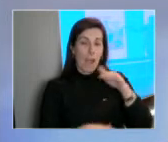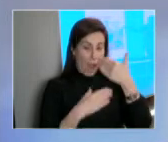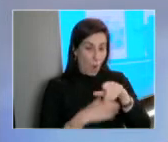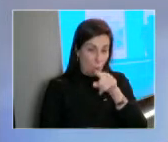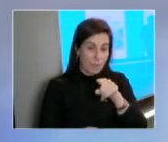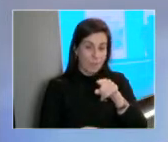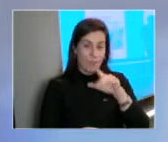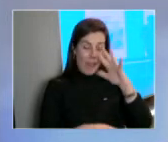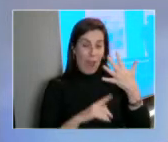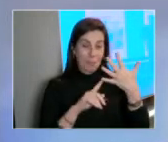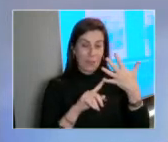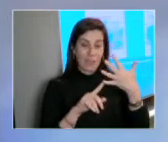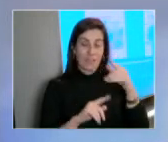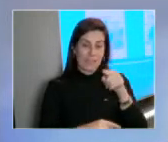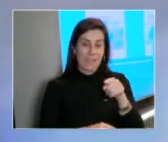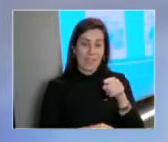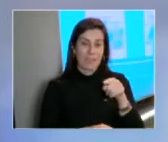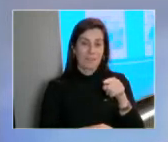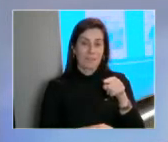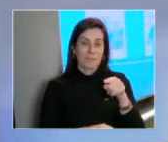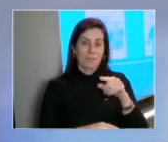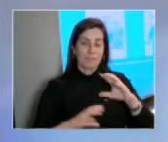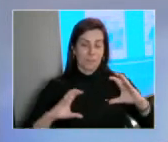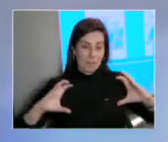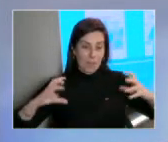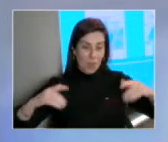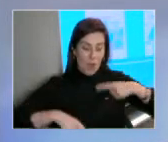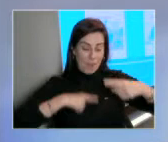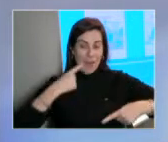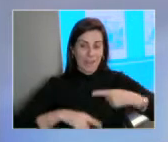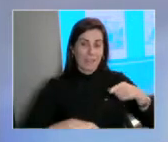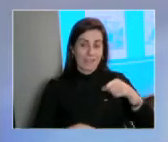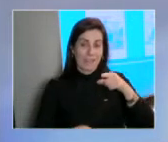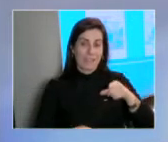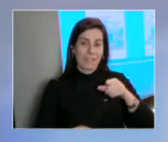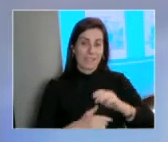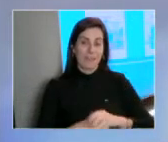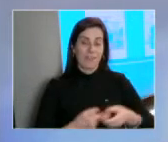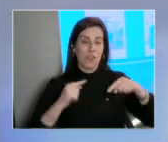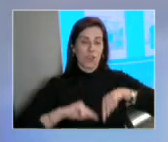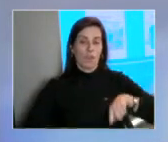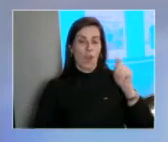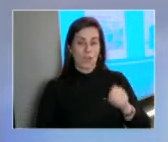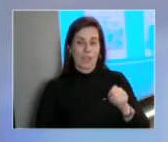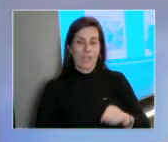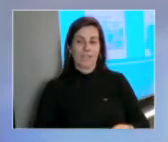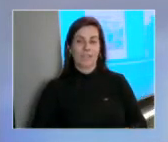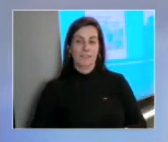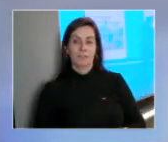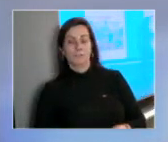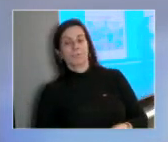האחרון או החמישי בתוך הגלגל הזה, מגולגל בתוך השטיח האדום, הוא לא אחר מיושב ראש הכנסת יולי